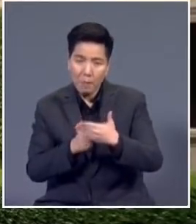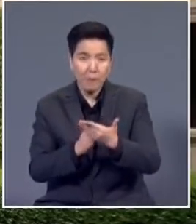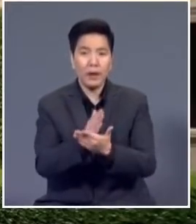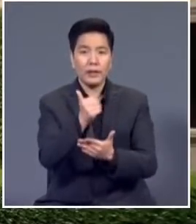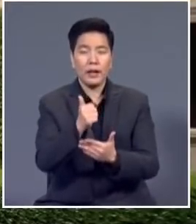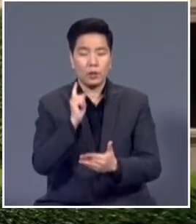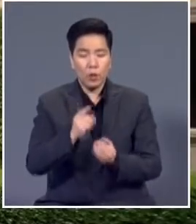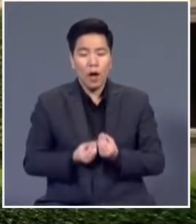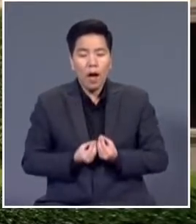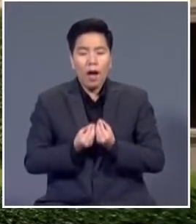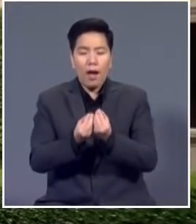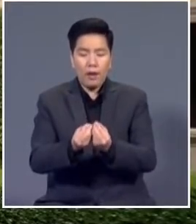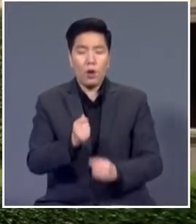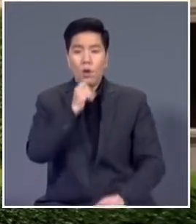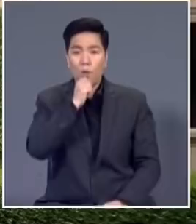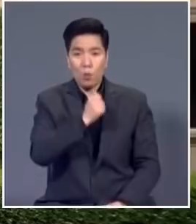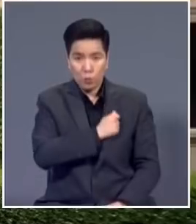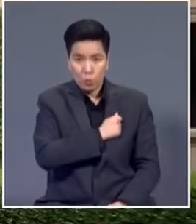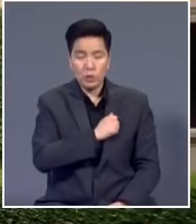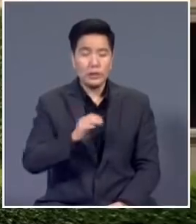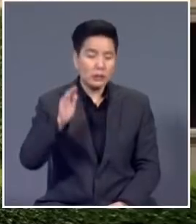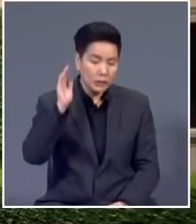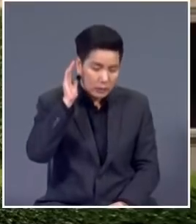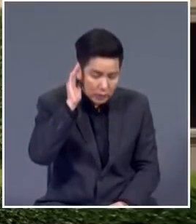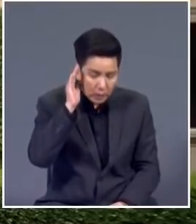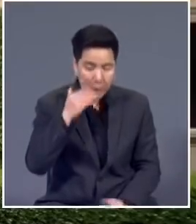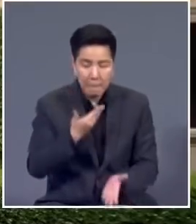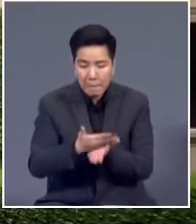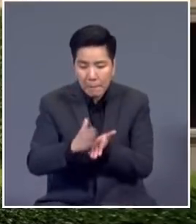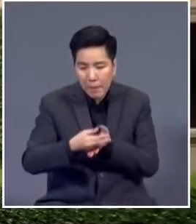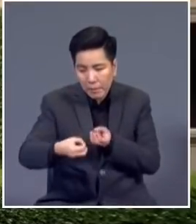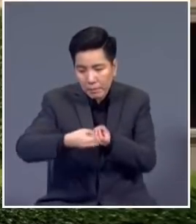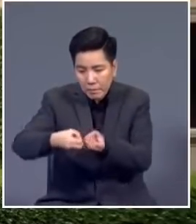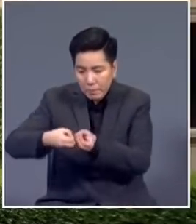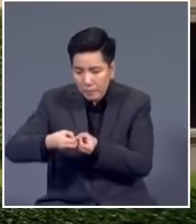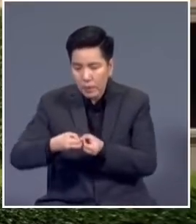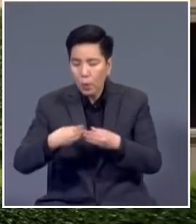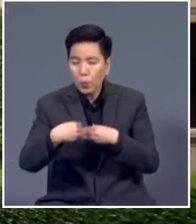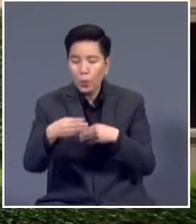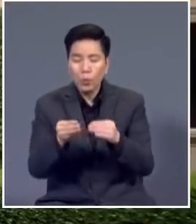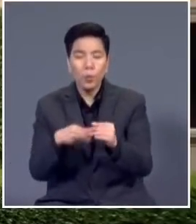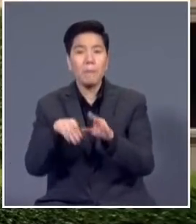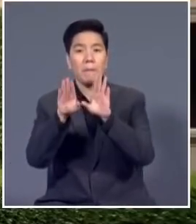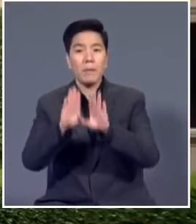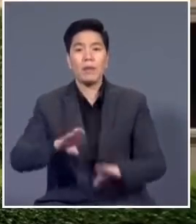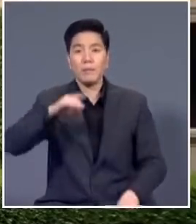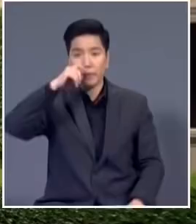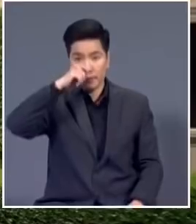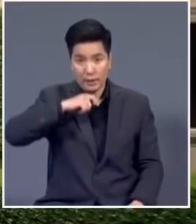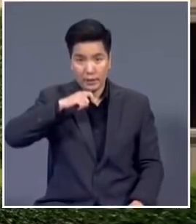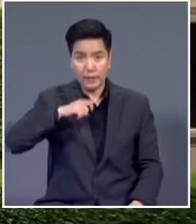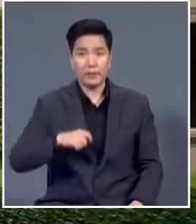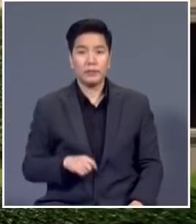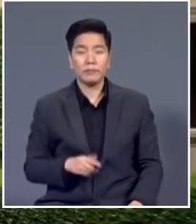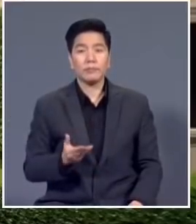ความเสียสละอดทนเชื่อมั่นศรัทธาเผื่อแผ่แบ่งปันประนีประนอมตามอัตลักษณ์ของคนไทยอีกด้วยนะครับ